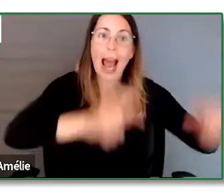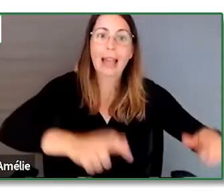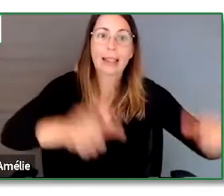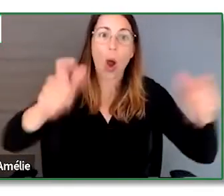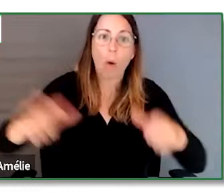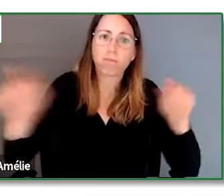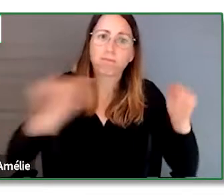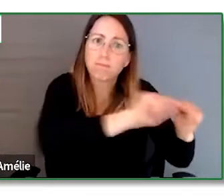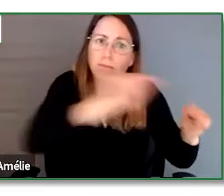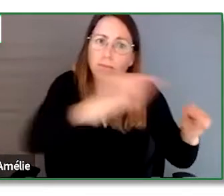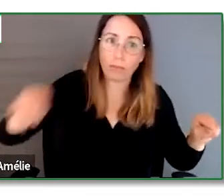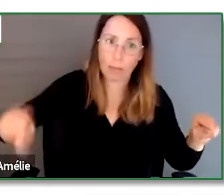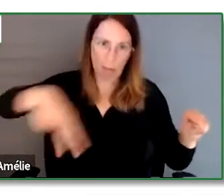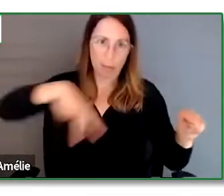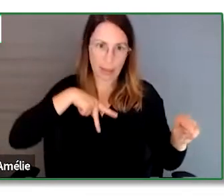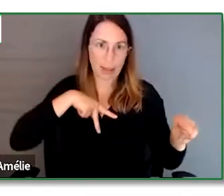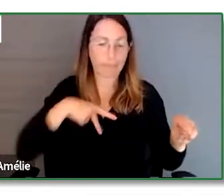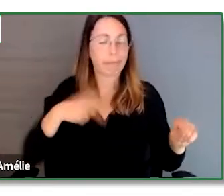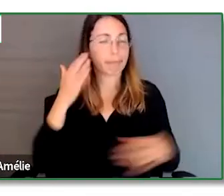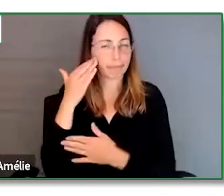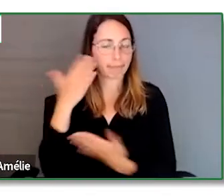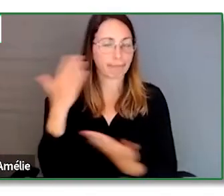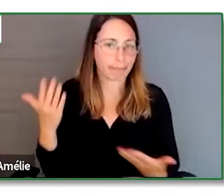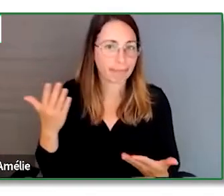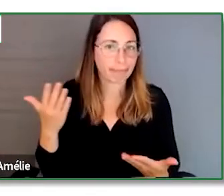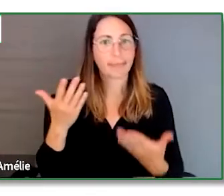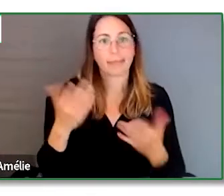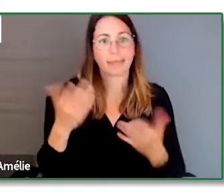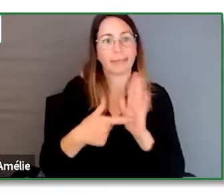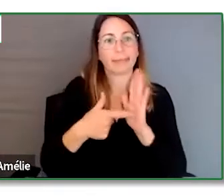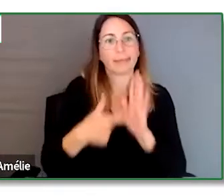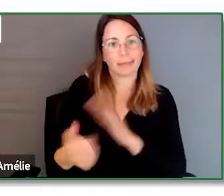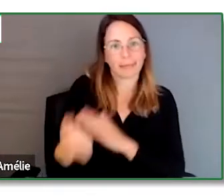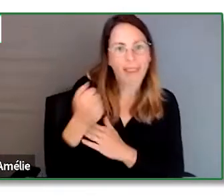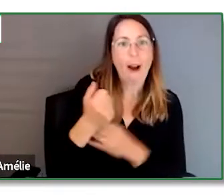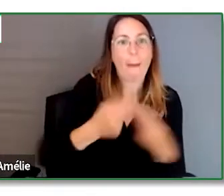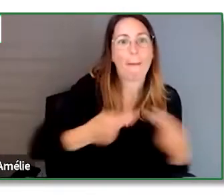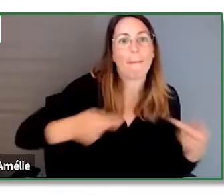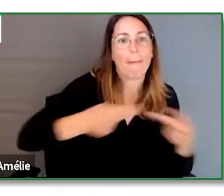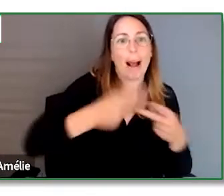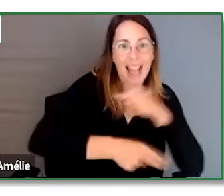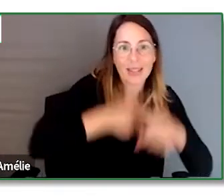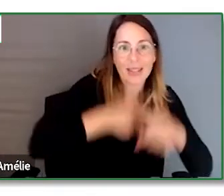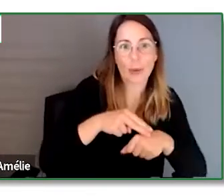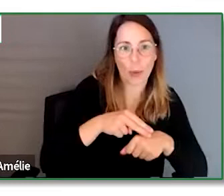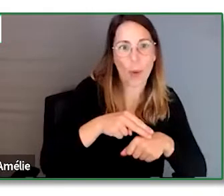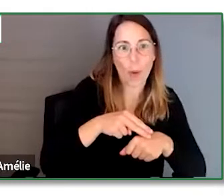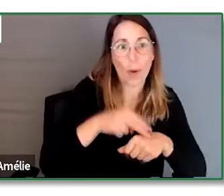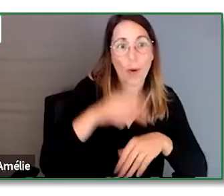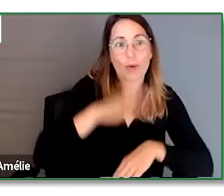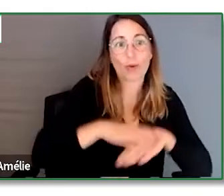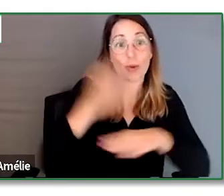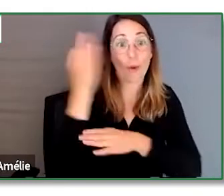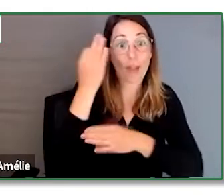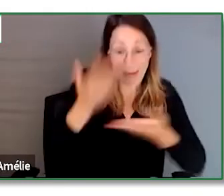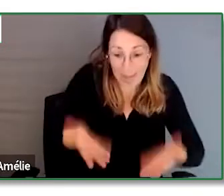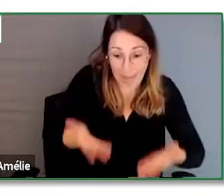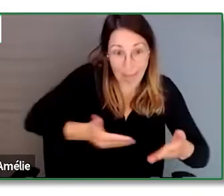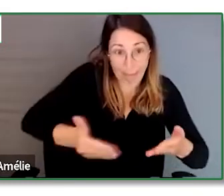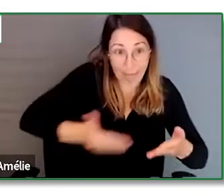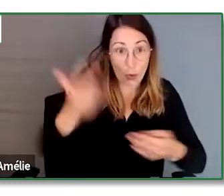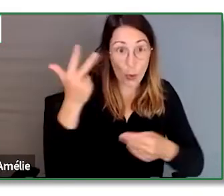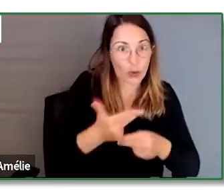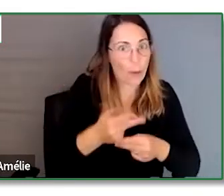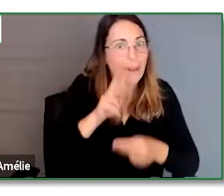qu'on parlera surtout des parcs nationaux au cours de la conférence de 3 jours, mais la réalité, c'est que l'équipe au Parc